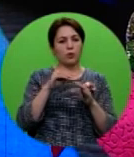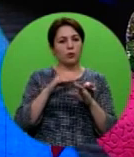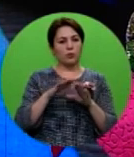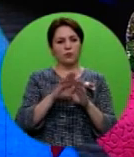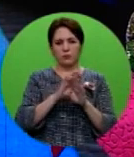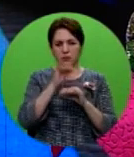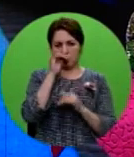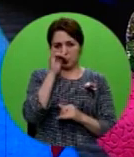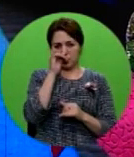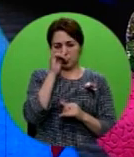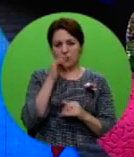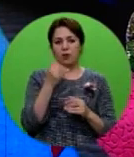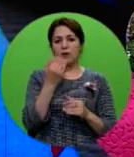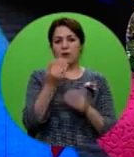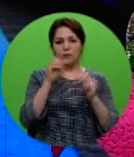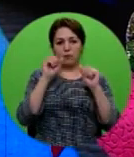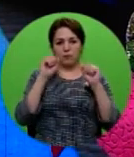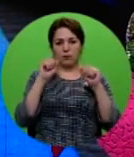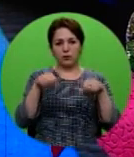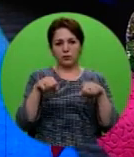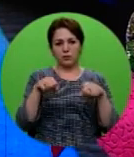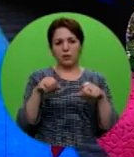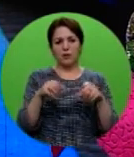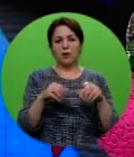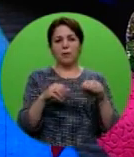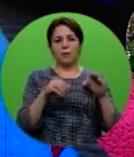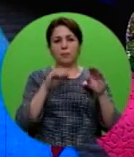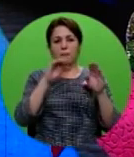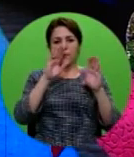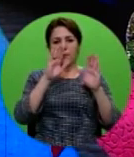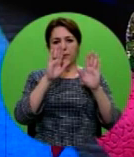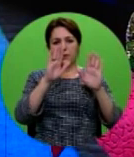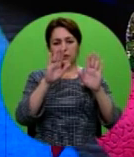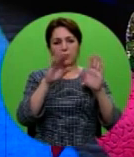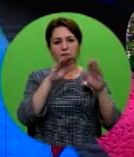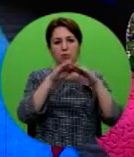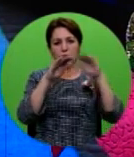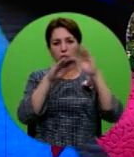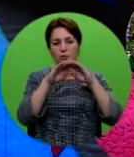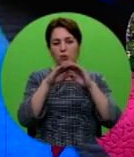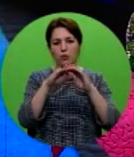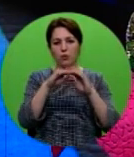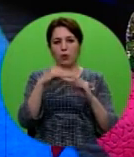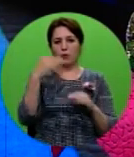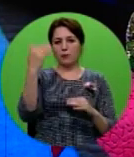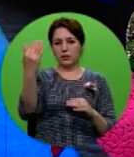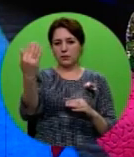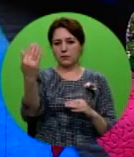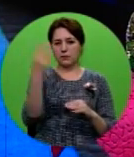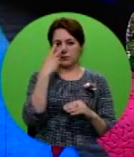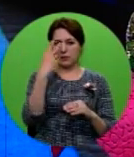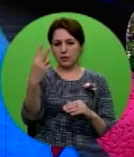вы можете вот так вот отставить руку и посмотреть со стороны, либо встать со